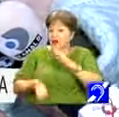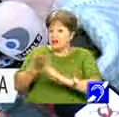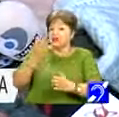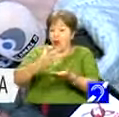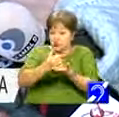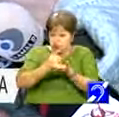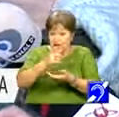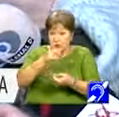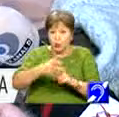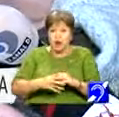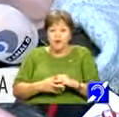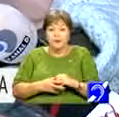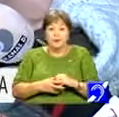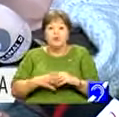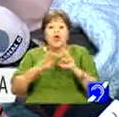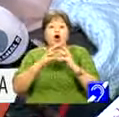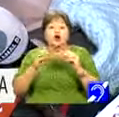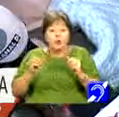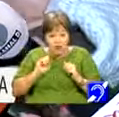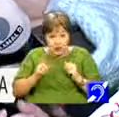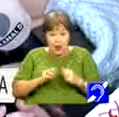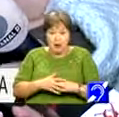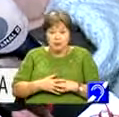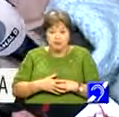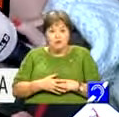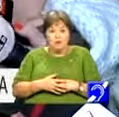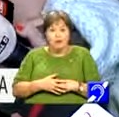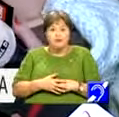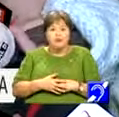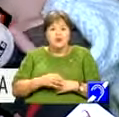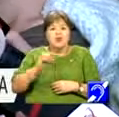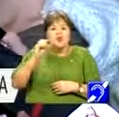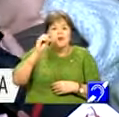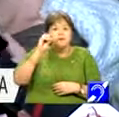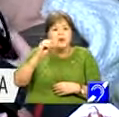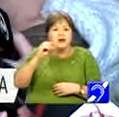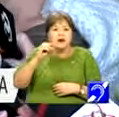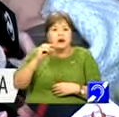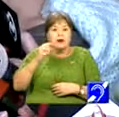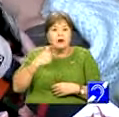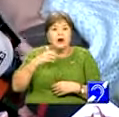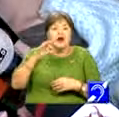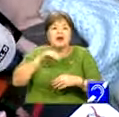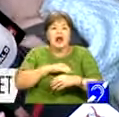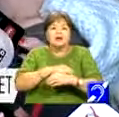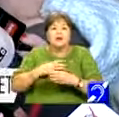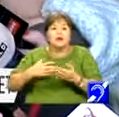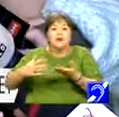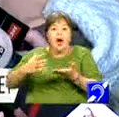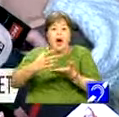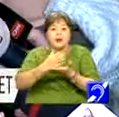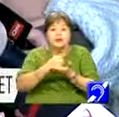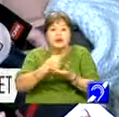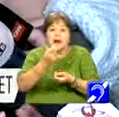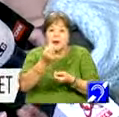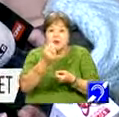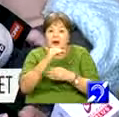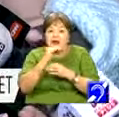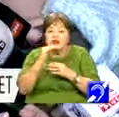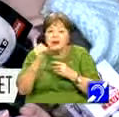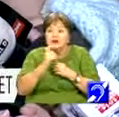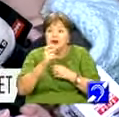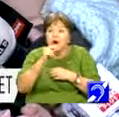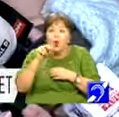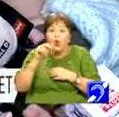că România are cea mai mică rată de Colectare la nivelul Uniunii Europene